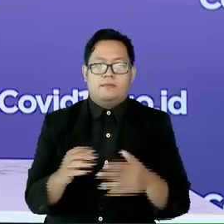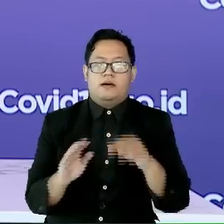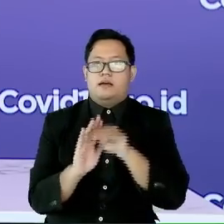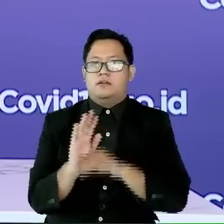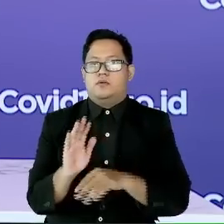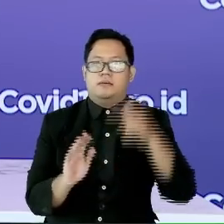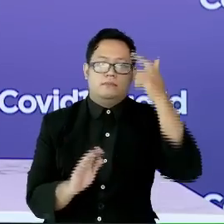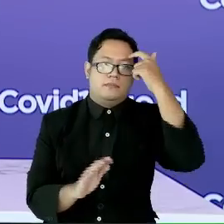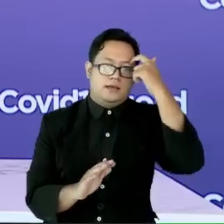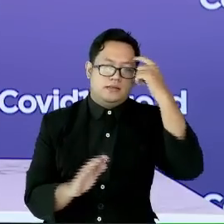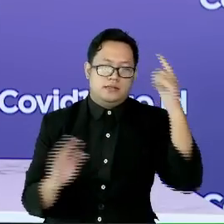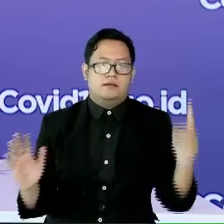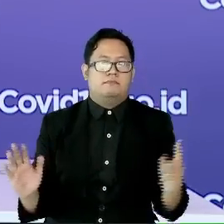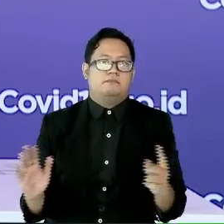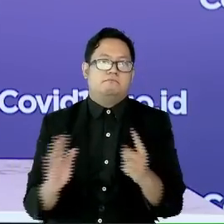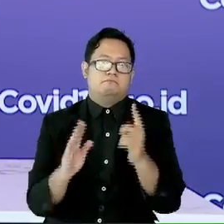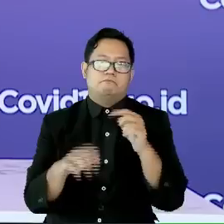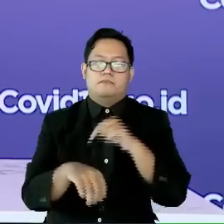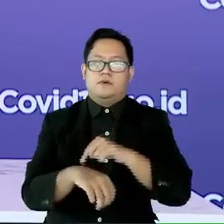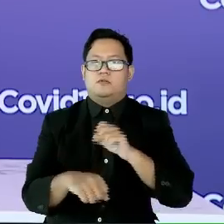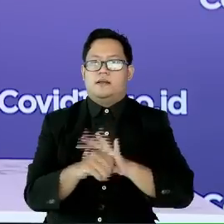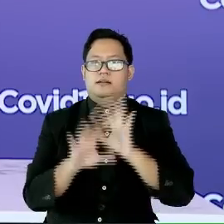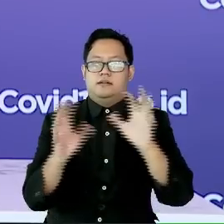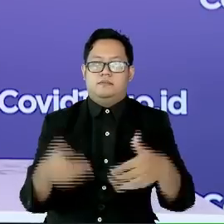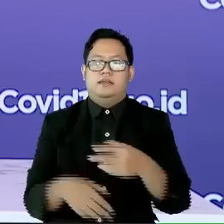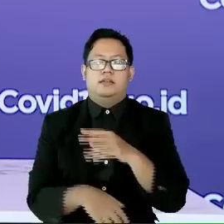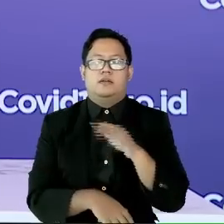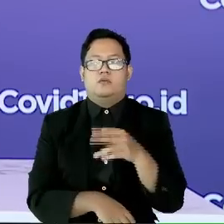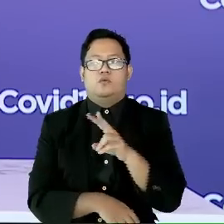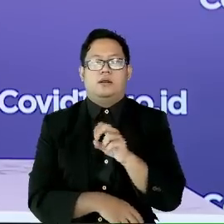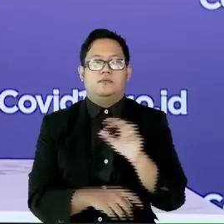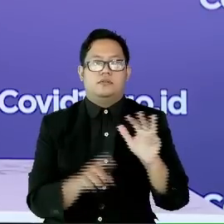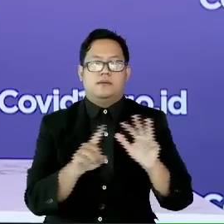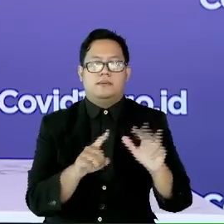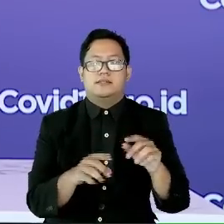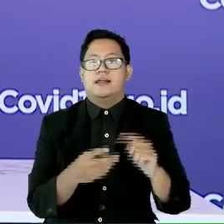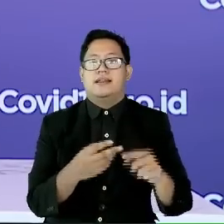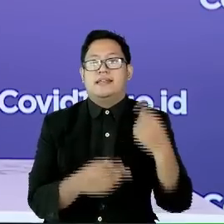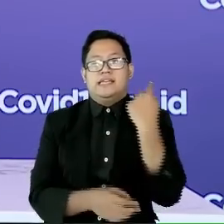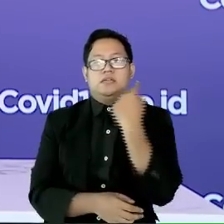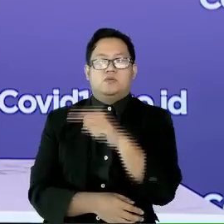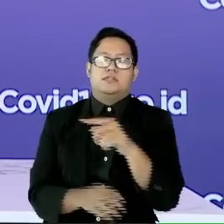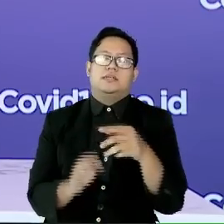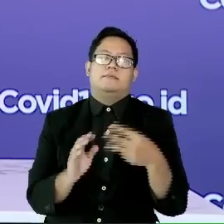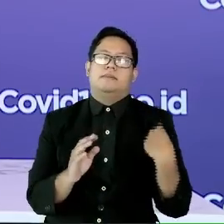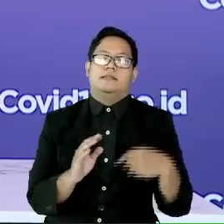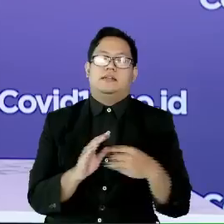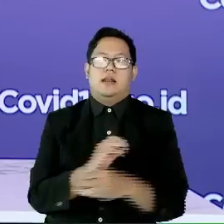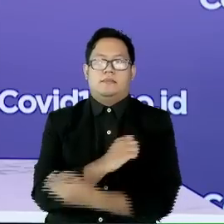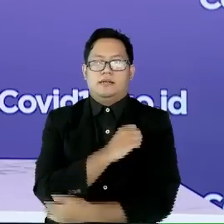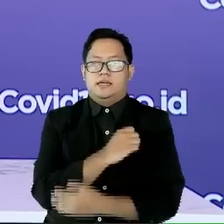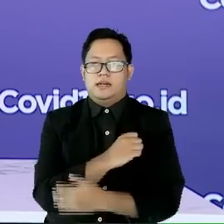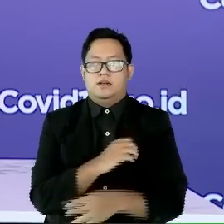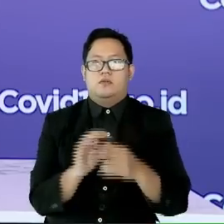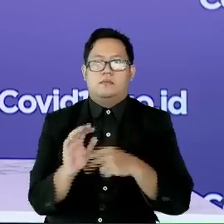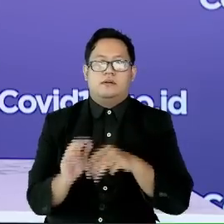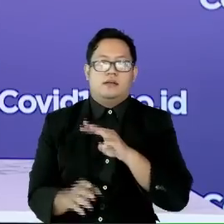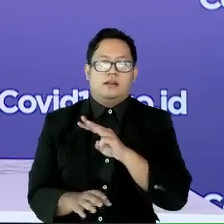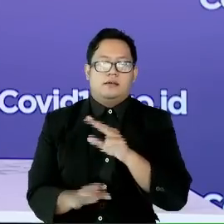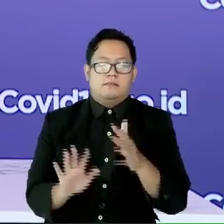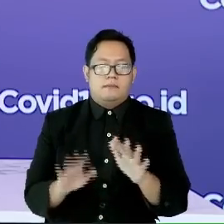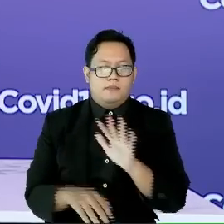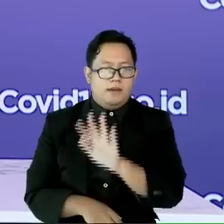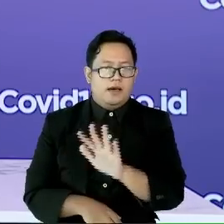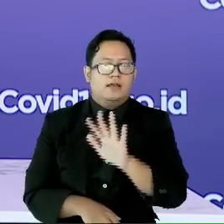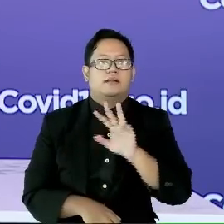pandemi Coronavirus Disease 2019, dan Instruksi Mendagri nomor 35, 36,